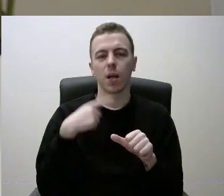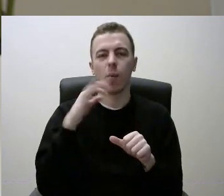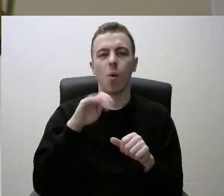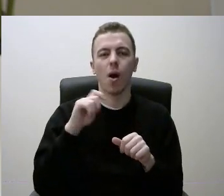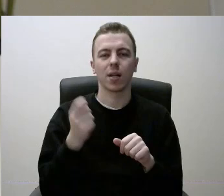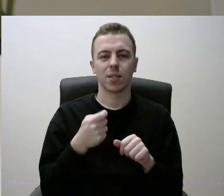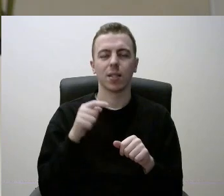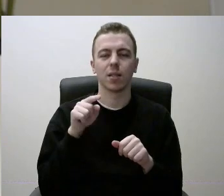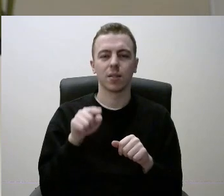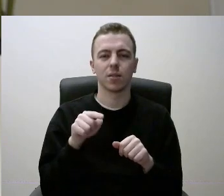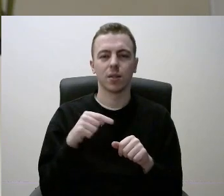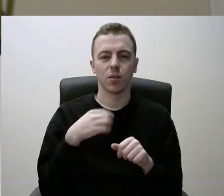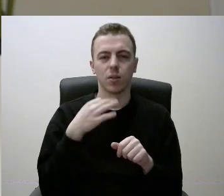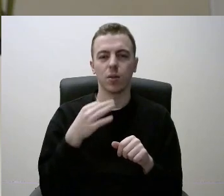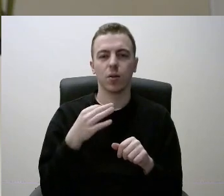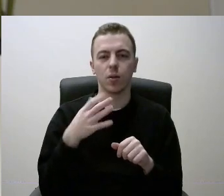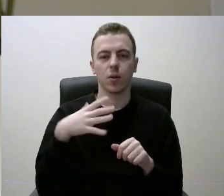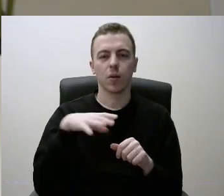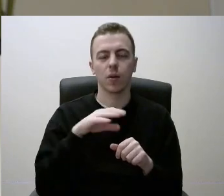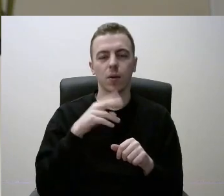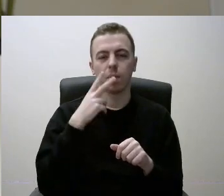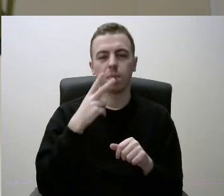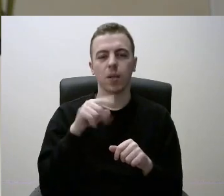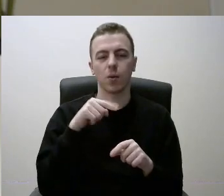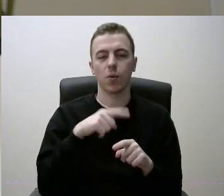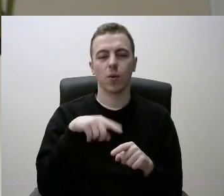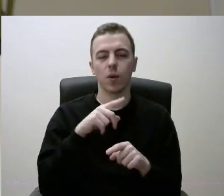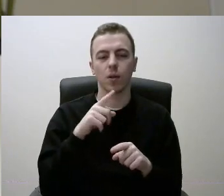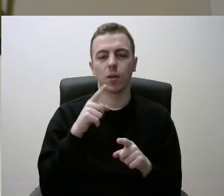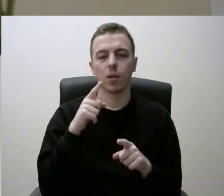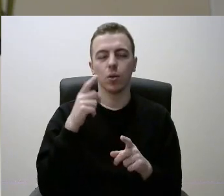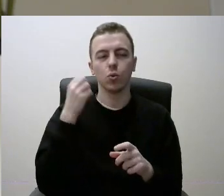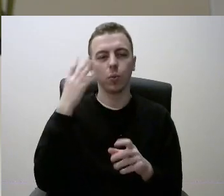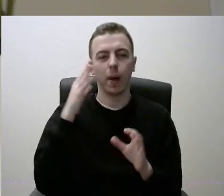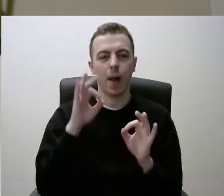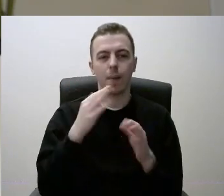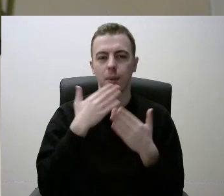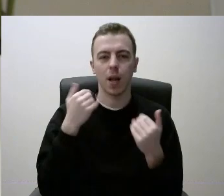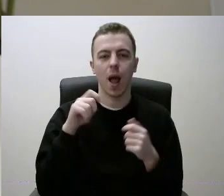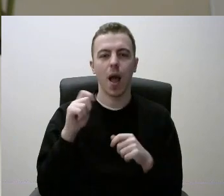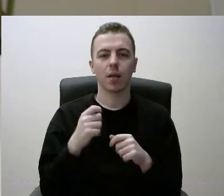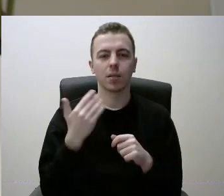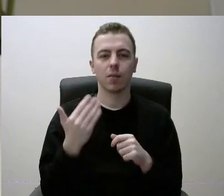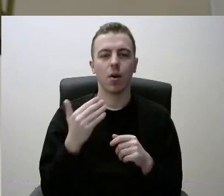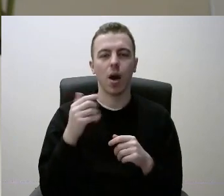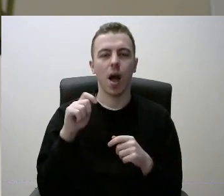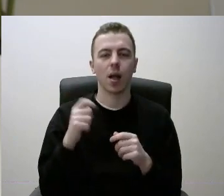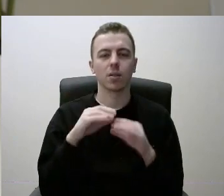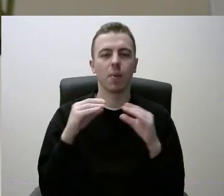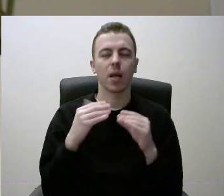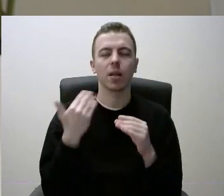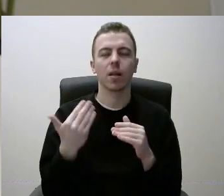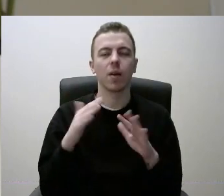manau, kad bičiuliai ir kolegos nelabai čia esantis nelabai susigaudo, kas yra akcijos ir kaip tas akcinis paketas jisai